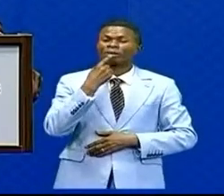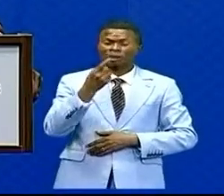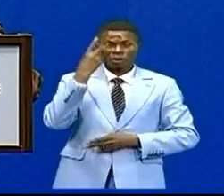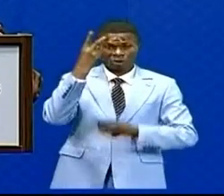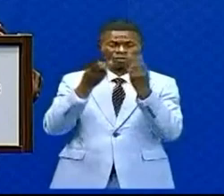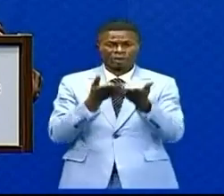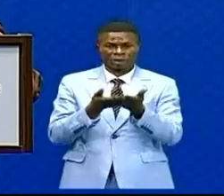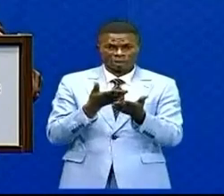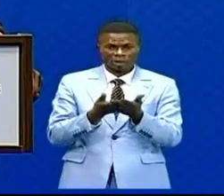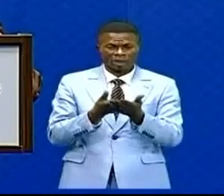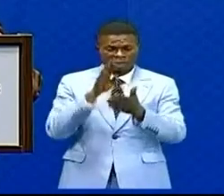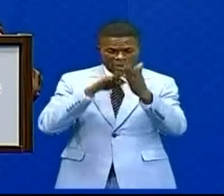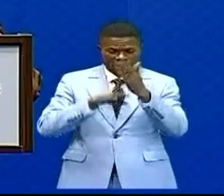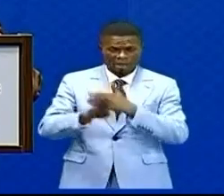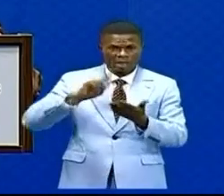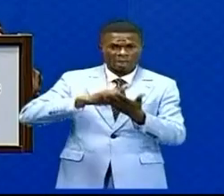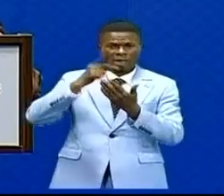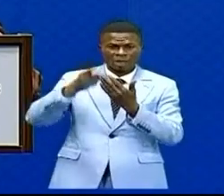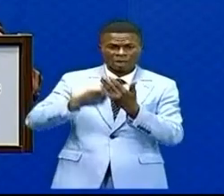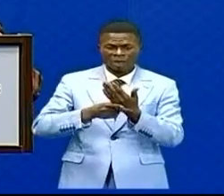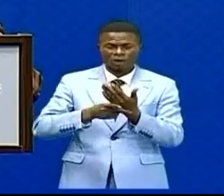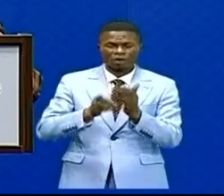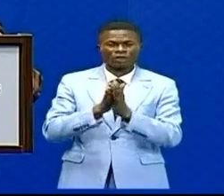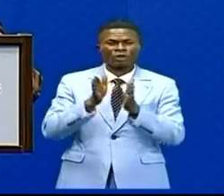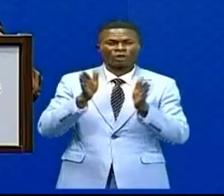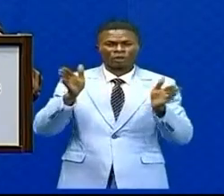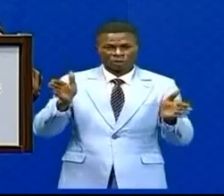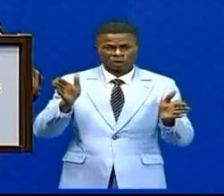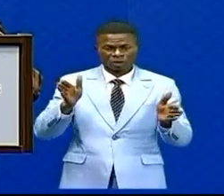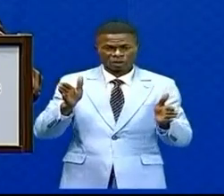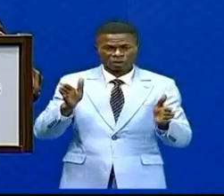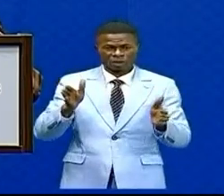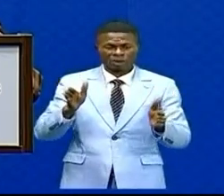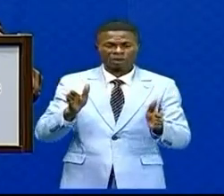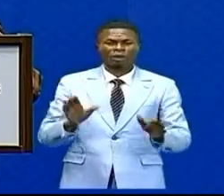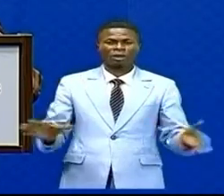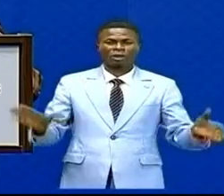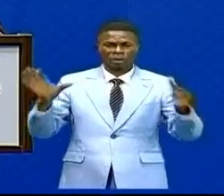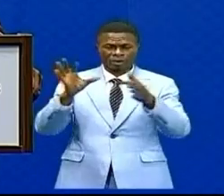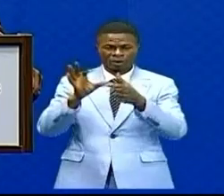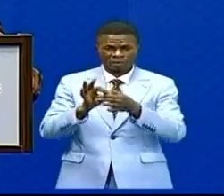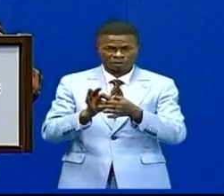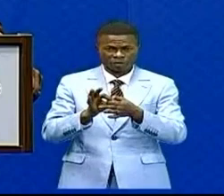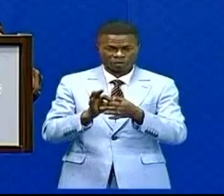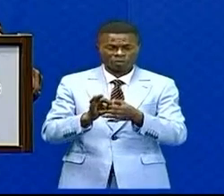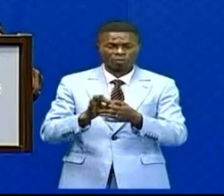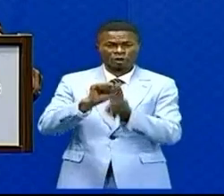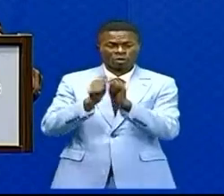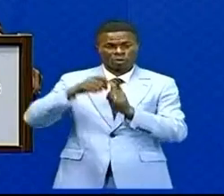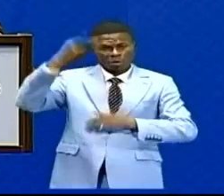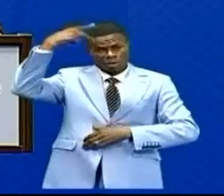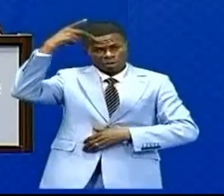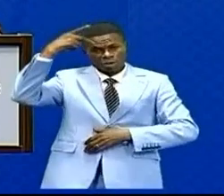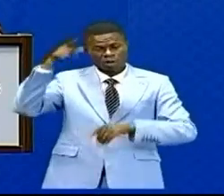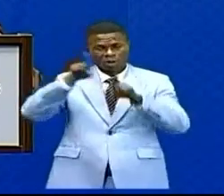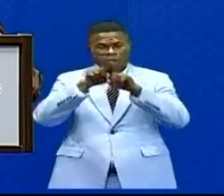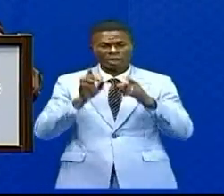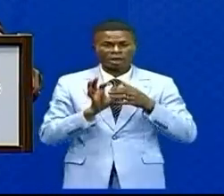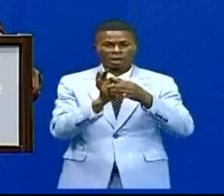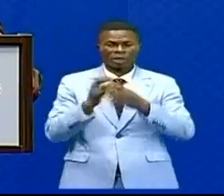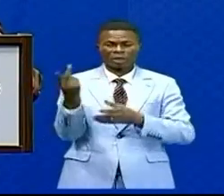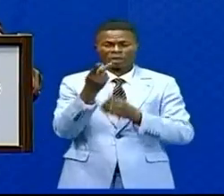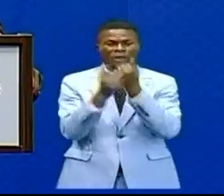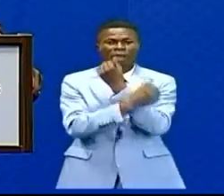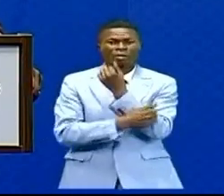visite, qui s'inscrit dans un cadre plus global, celui de la redynamisation de notre diplomatie et de nos relations